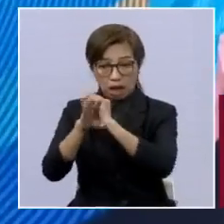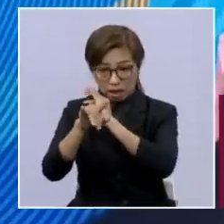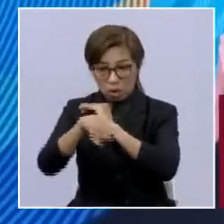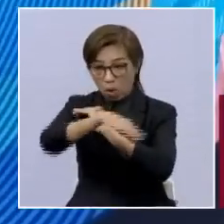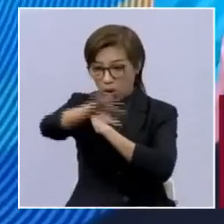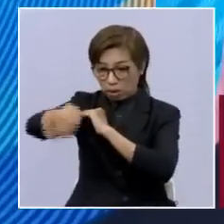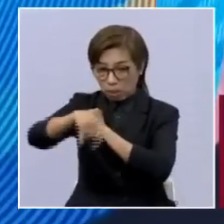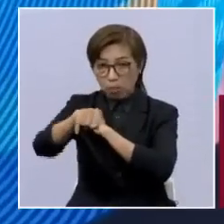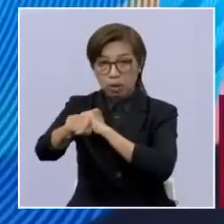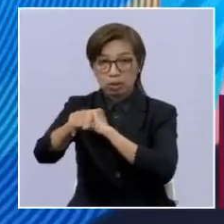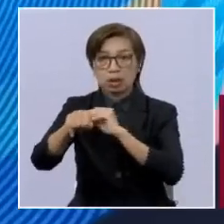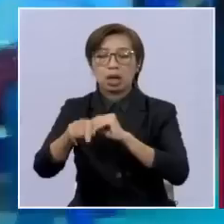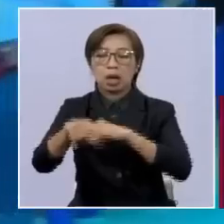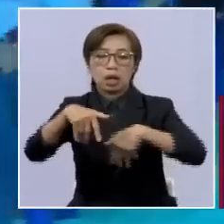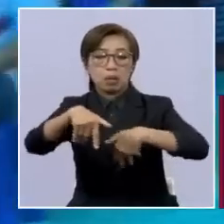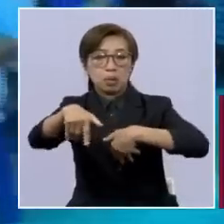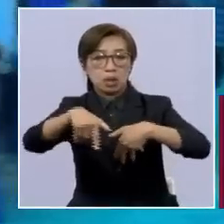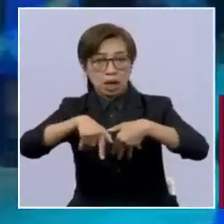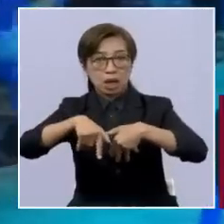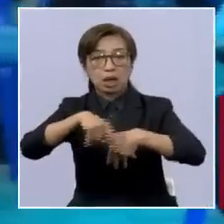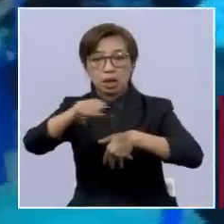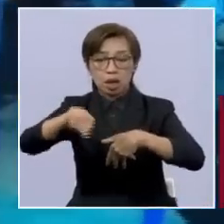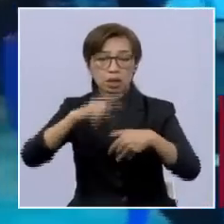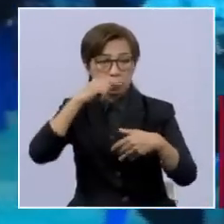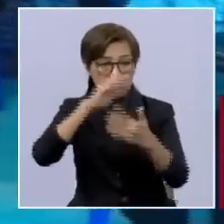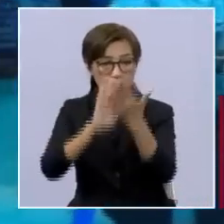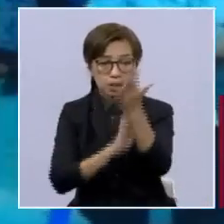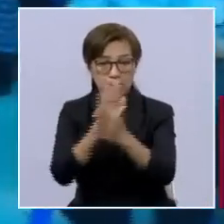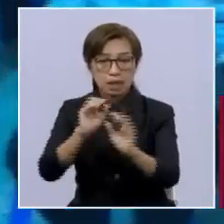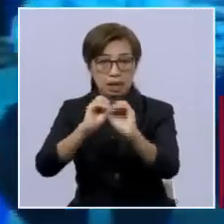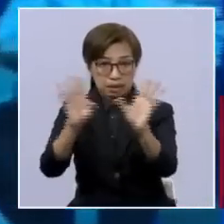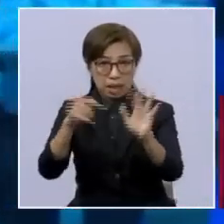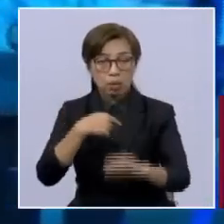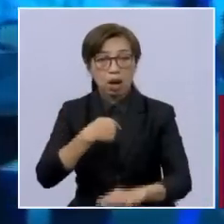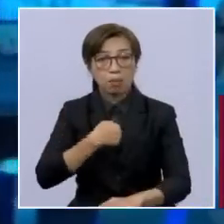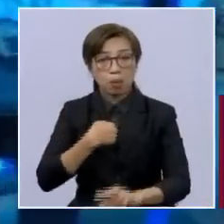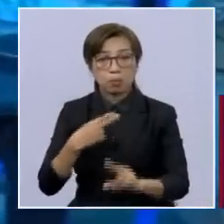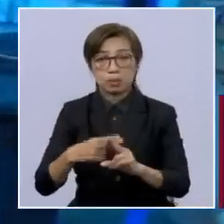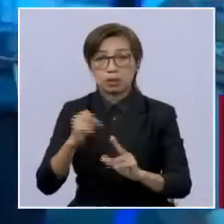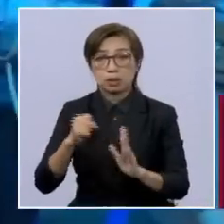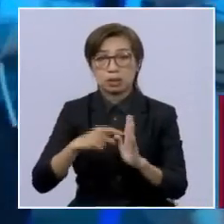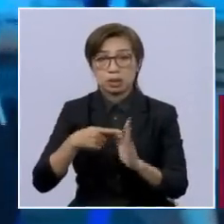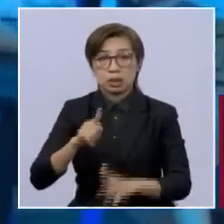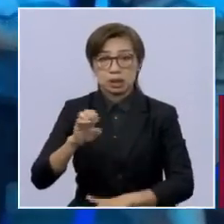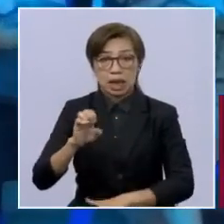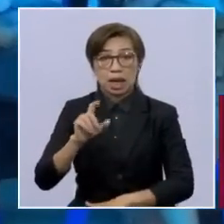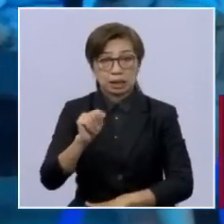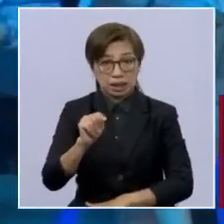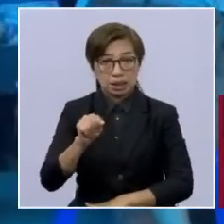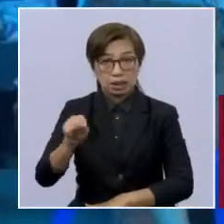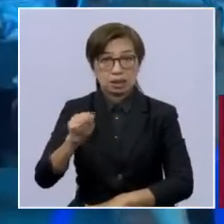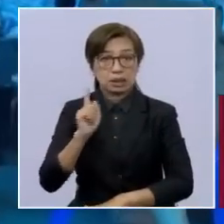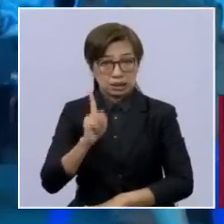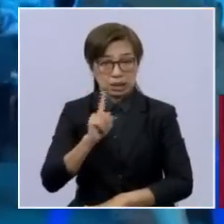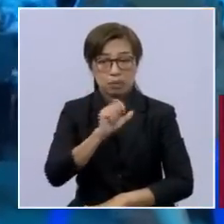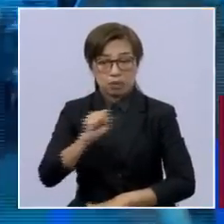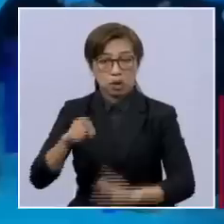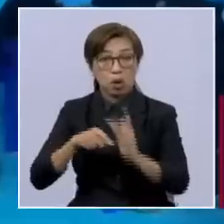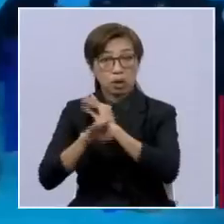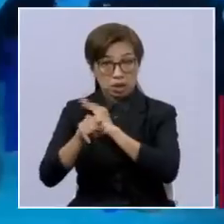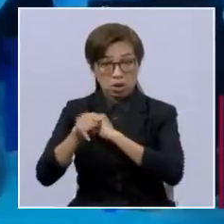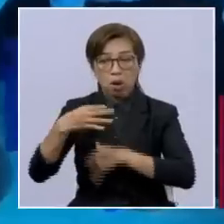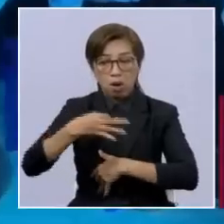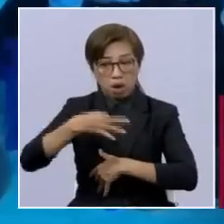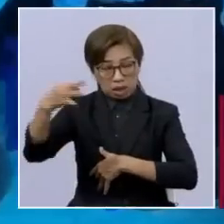พื่อให้มีความชัดเจนกับพี่น้องจังหวัดระยองและคนไทยทั่วประเทศว่าคนที่ชื่อสาธิต ที่คนระยองเลือกมาเป็นผู้แทน5